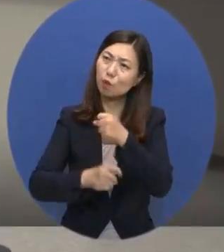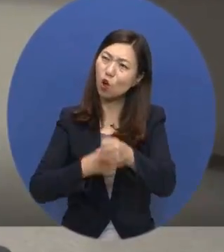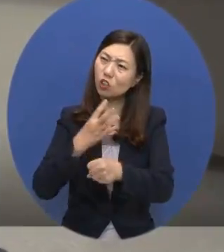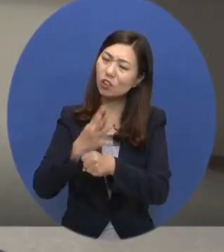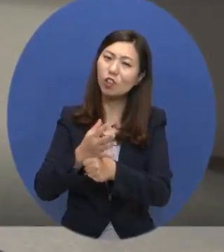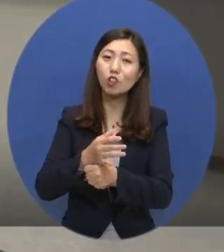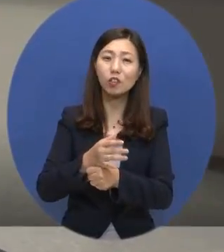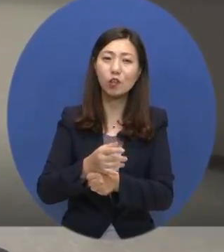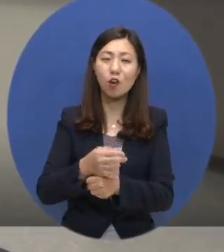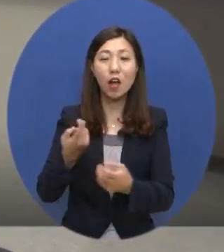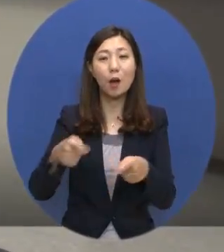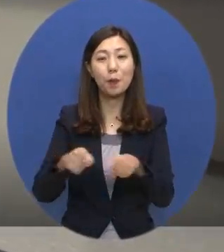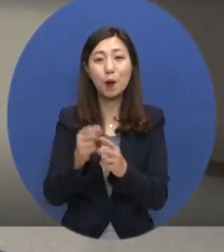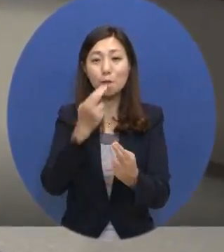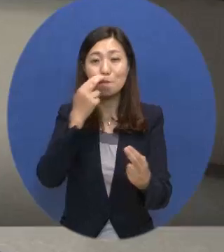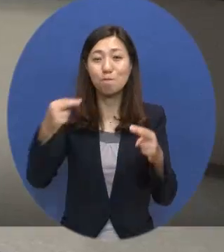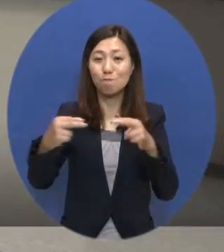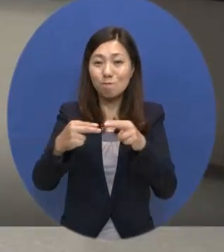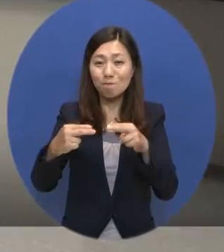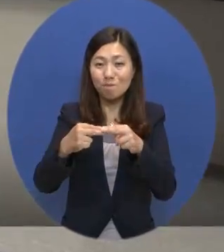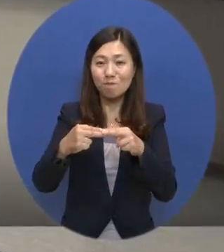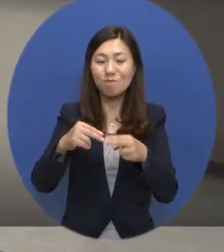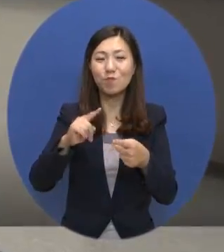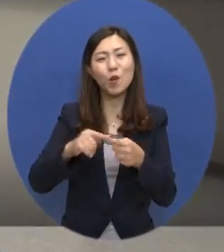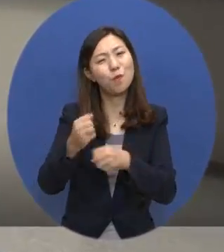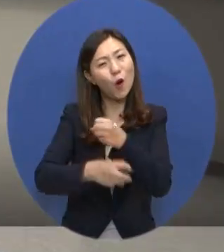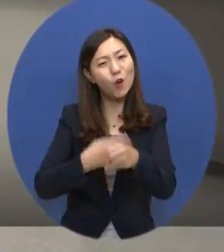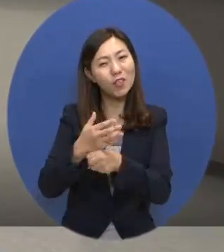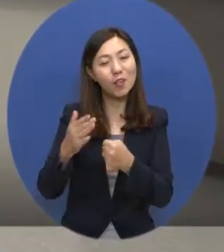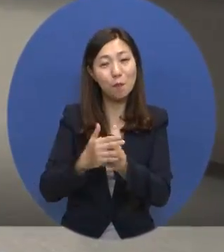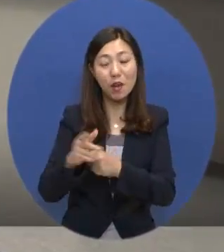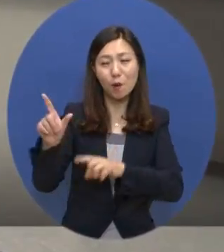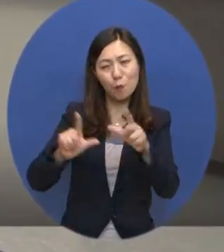같이 호흡을 맞춘 지가 많이